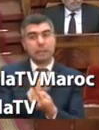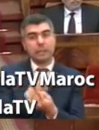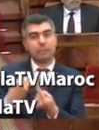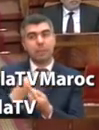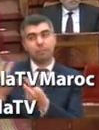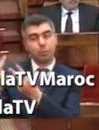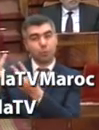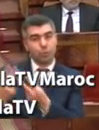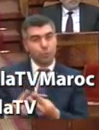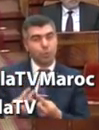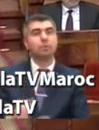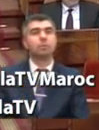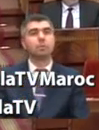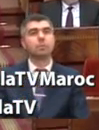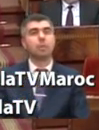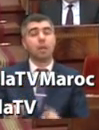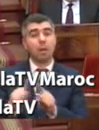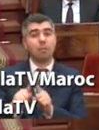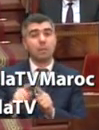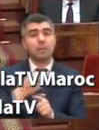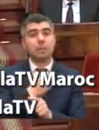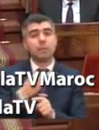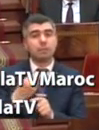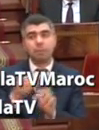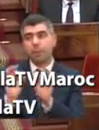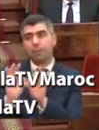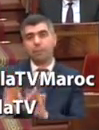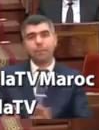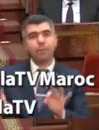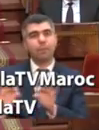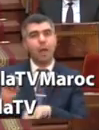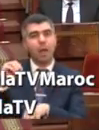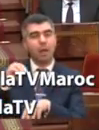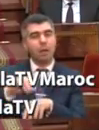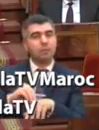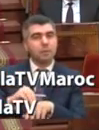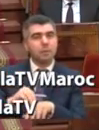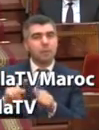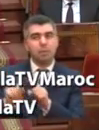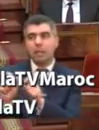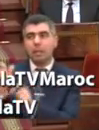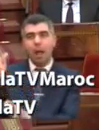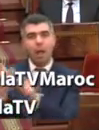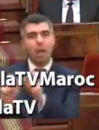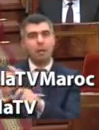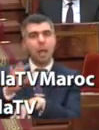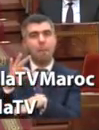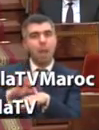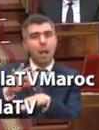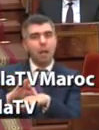مشكورين الان بدون موارد بشريه وبدون تجهيزات، مما يعطل الخدمات ديال المواطنين خاصه اللي عندهم